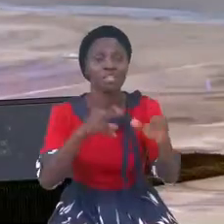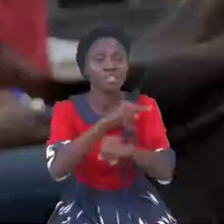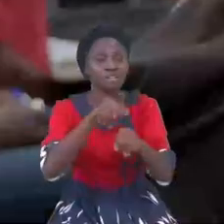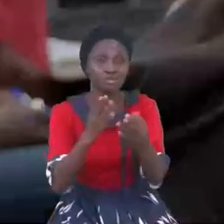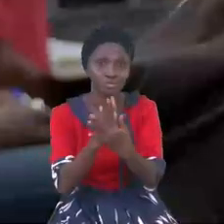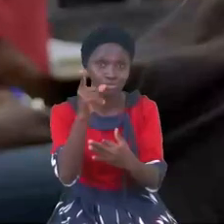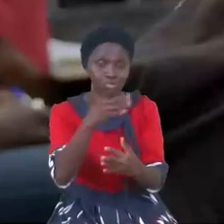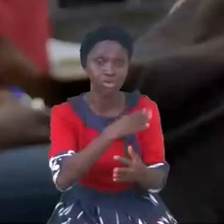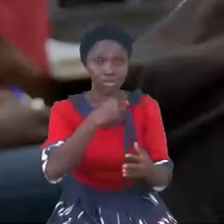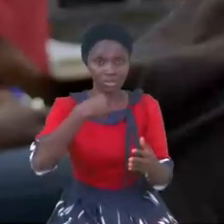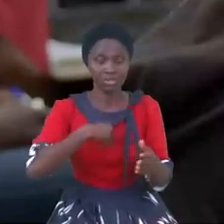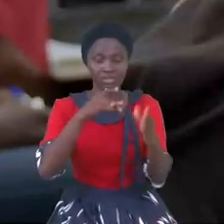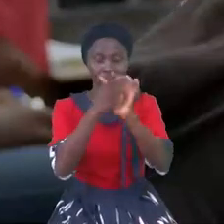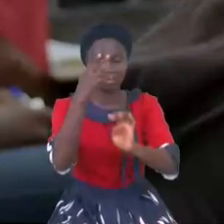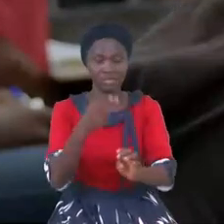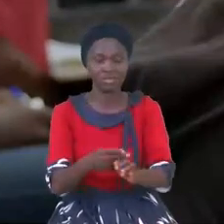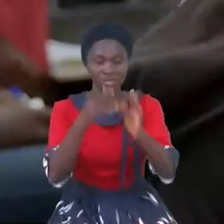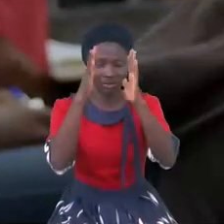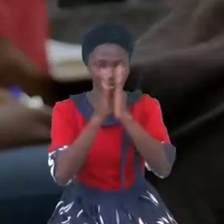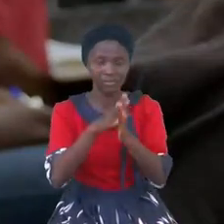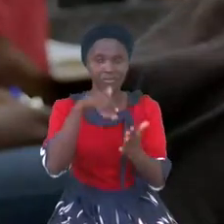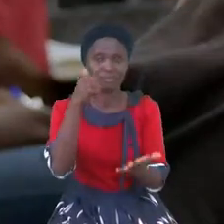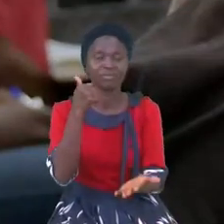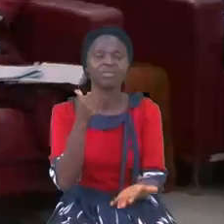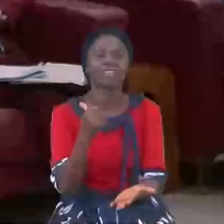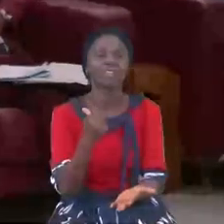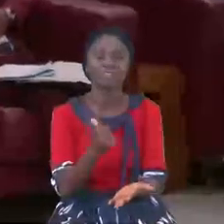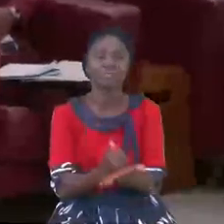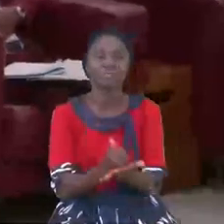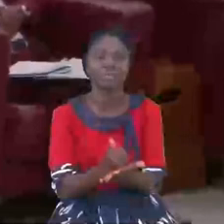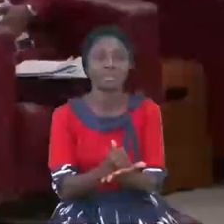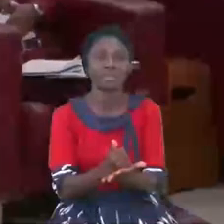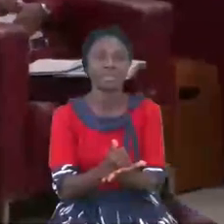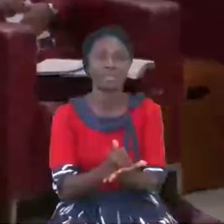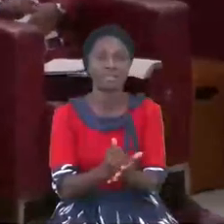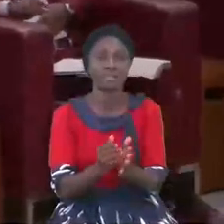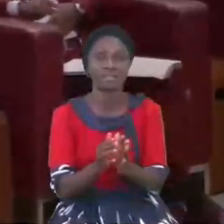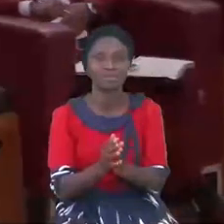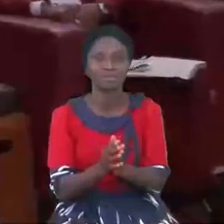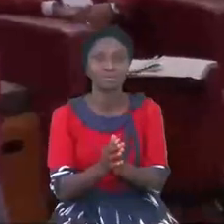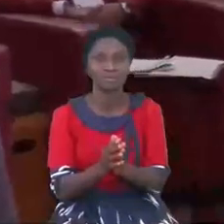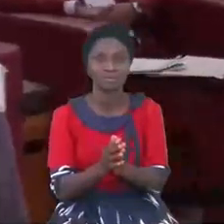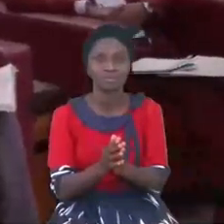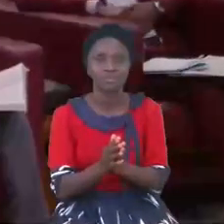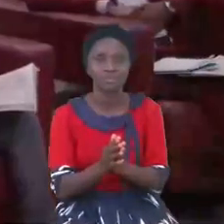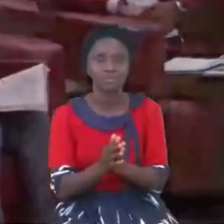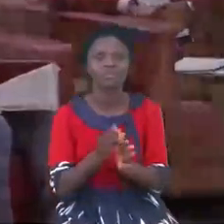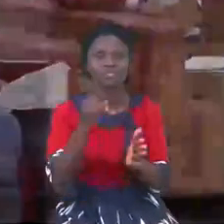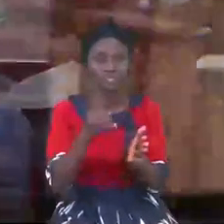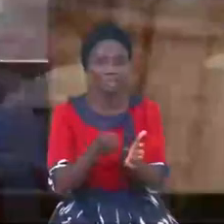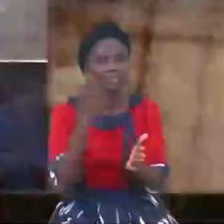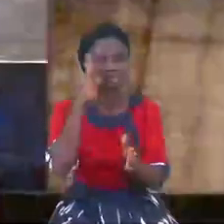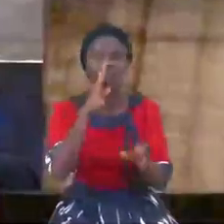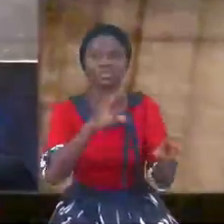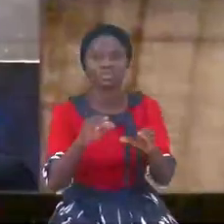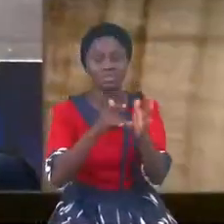toi, au travers de nous tous au nom de Jésus. Que tout le monde dise Amen. Ce sera fait. Et vous